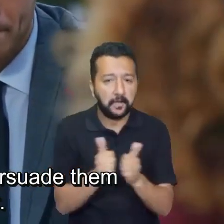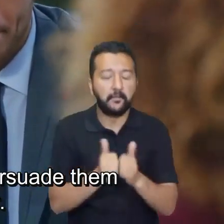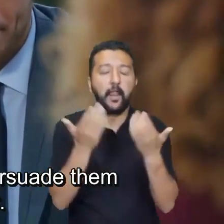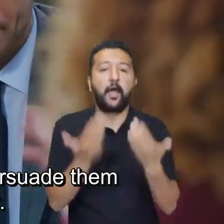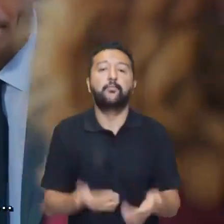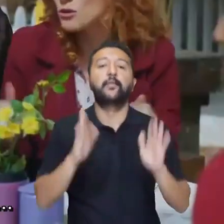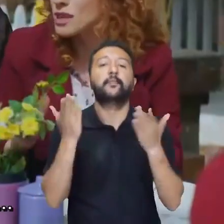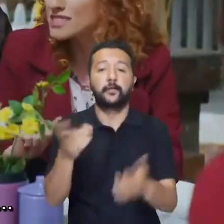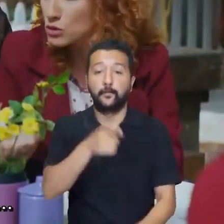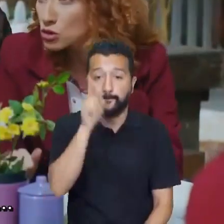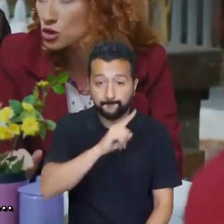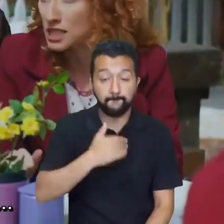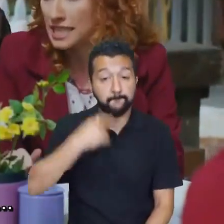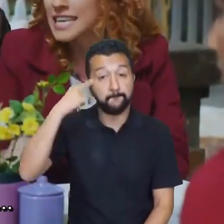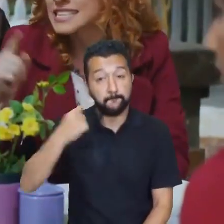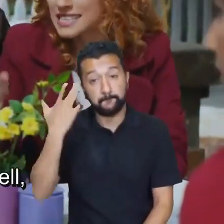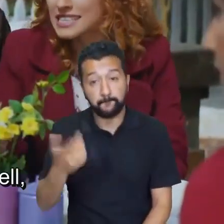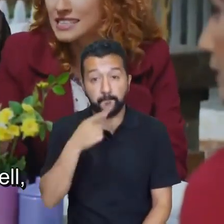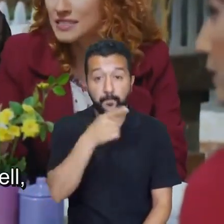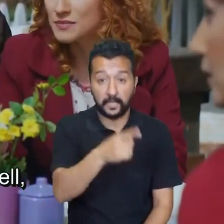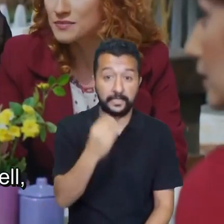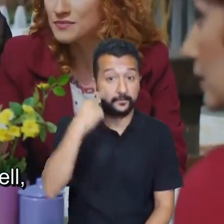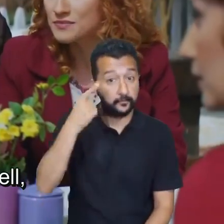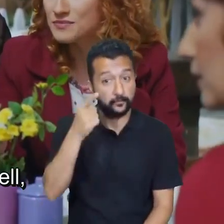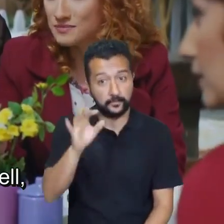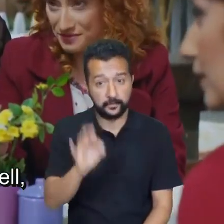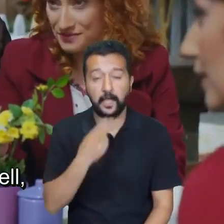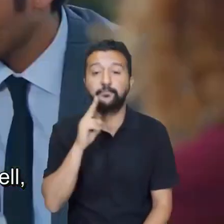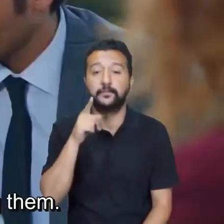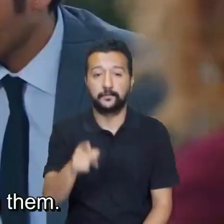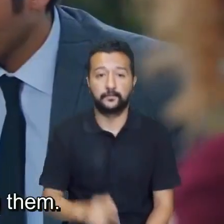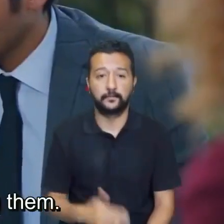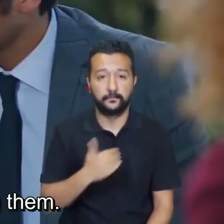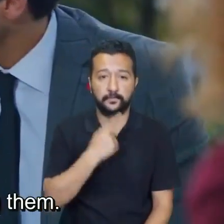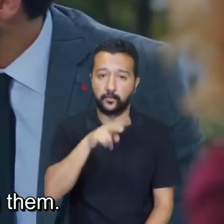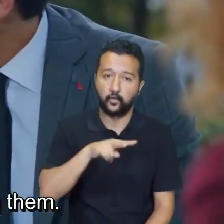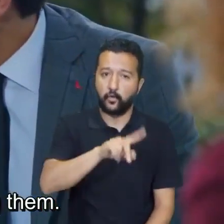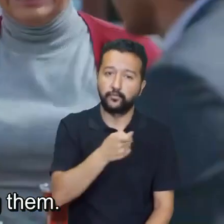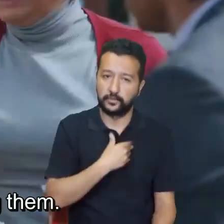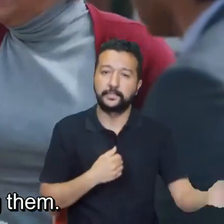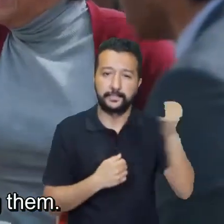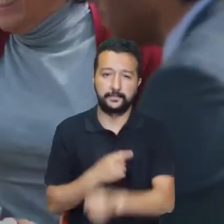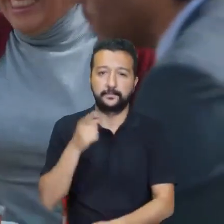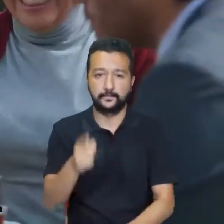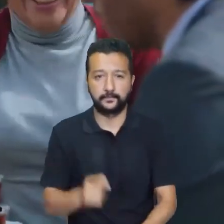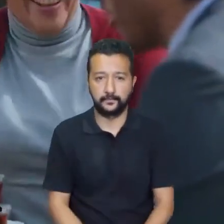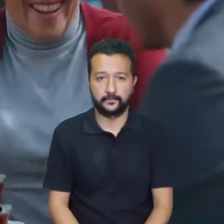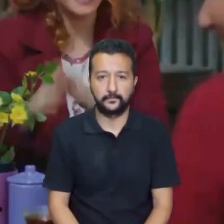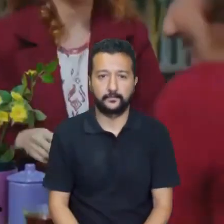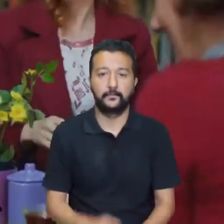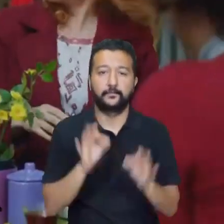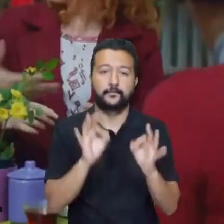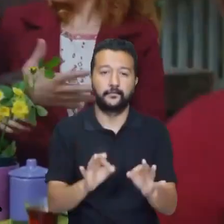getirmeye razı edemedik. O yüzden biz de düşündük ki... Çok iyi düşünmüşsünüz Perran ablacığım. Biz bir yolunu bulur getiririz onları.